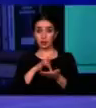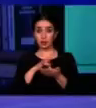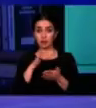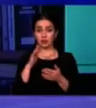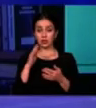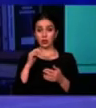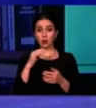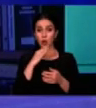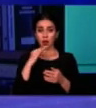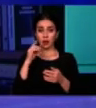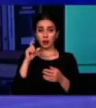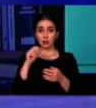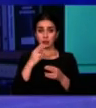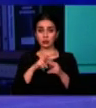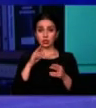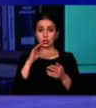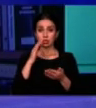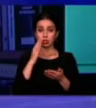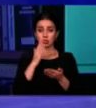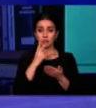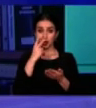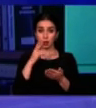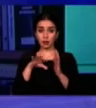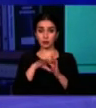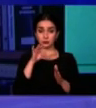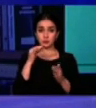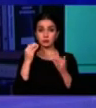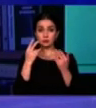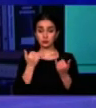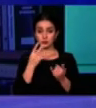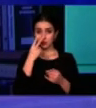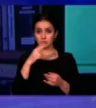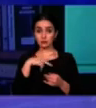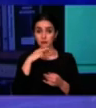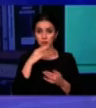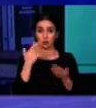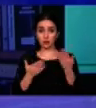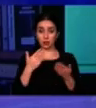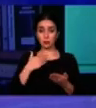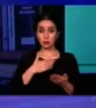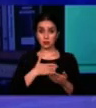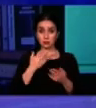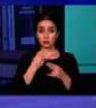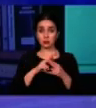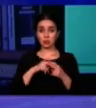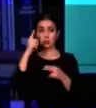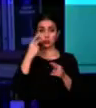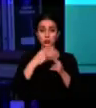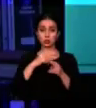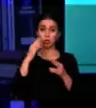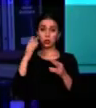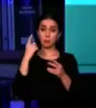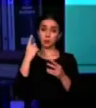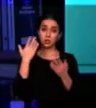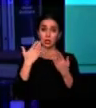интервалда қадларының ишораларыны анықлаймыз. Енді еті бар берін, агер бізді дәрежелеріміз бір екі тоқ